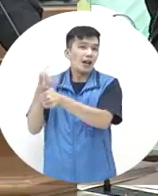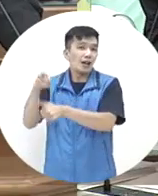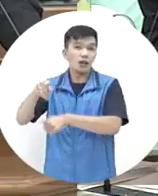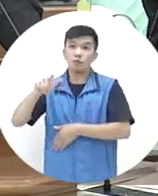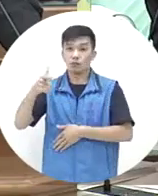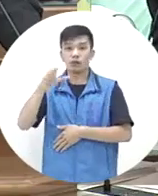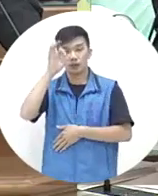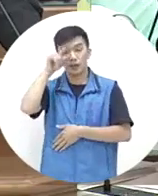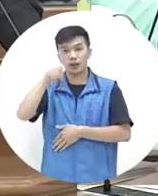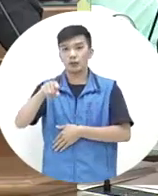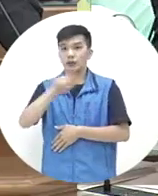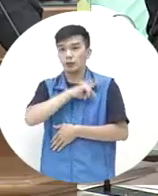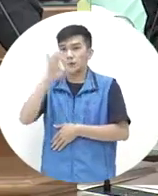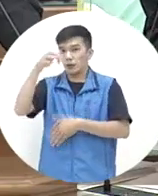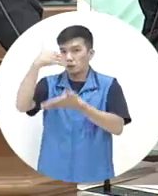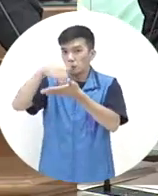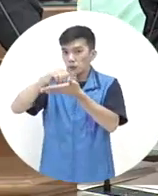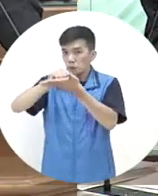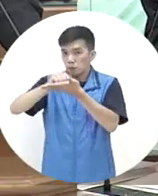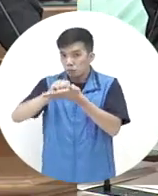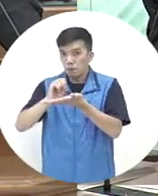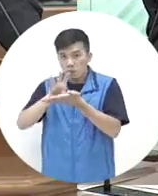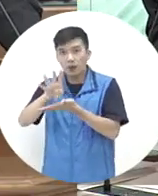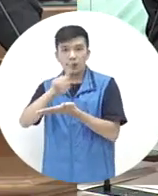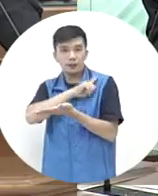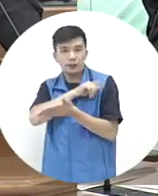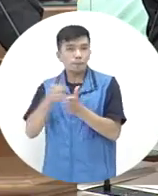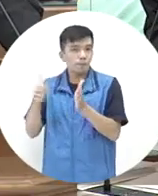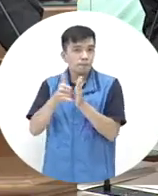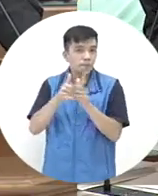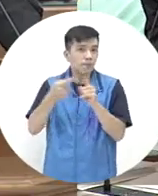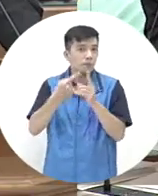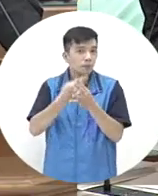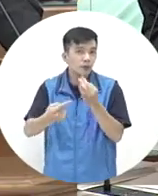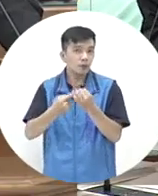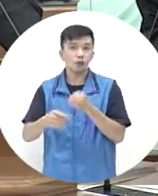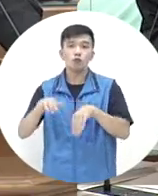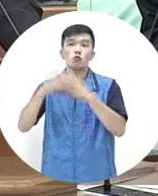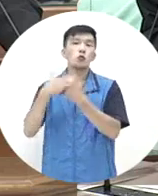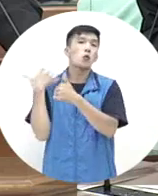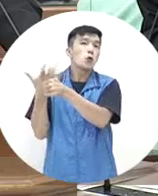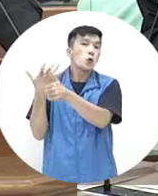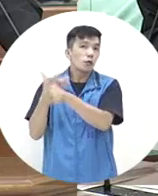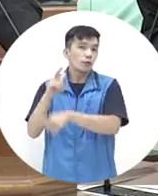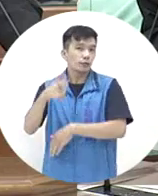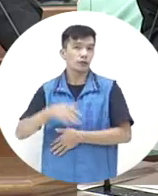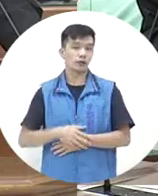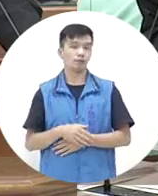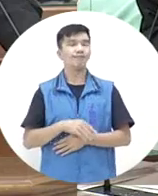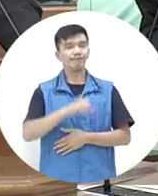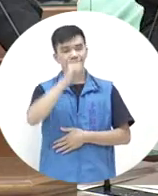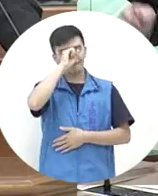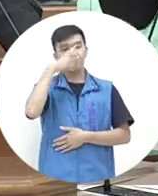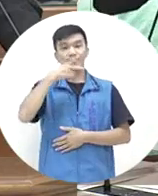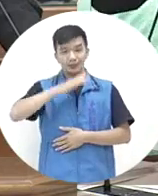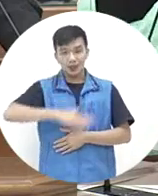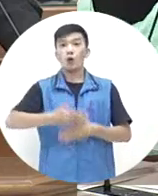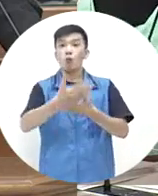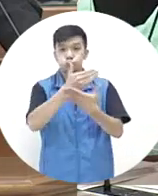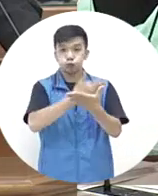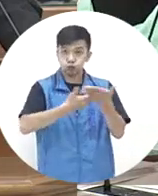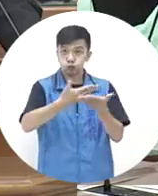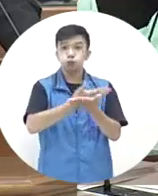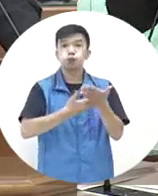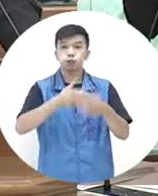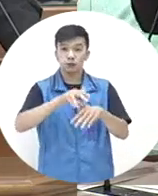报告，要看你们的酝酿，不要什么事都推给中央。 我们会多沟通，这本来就是要双向沟通的。 对于地方